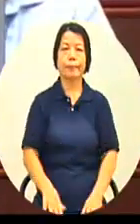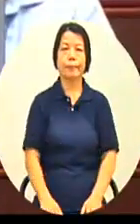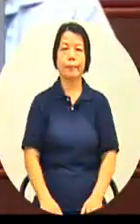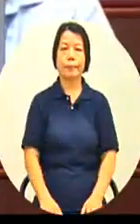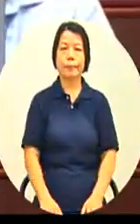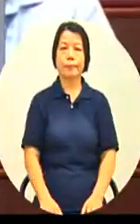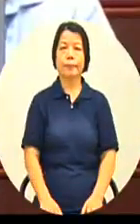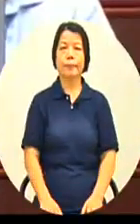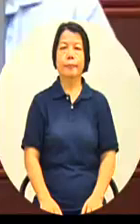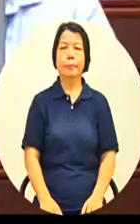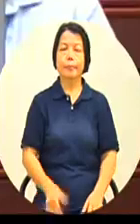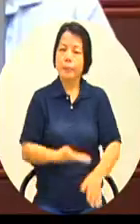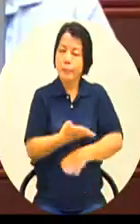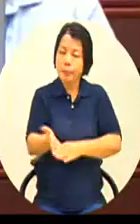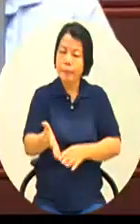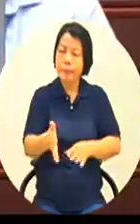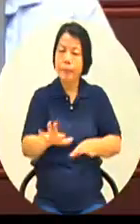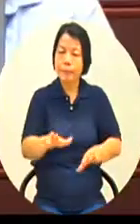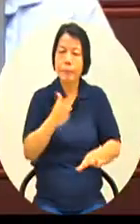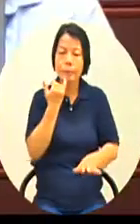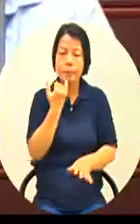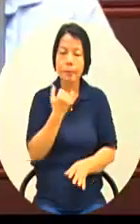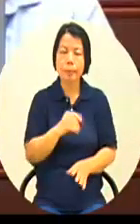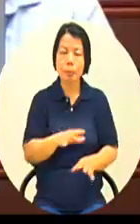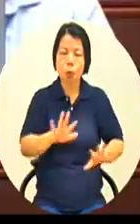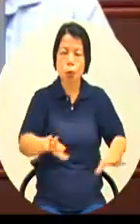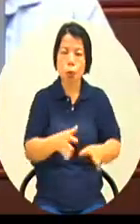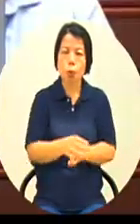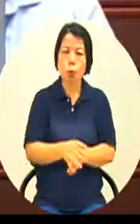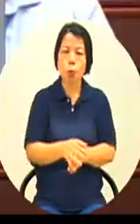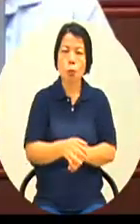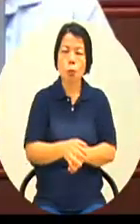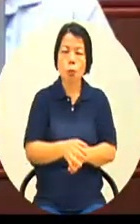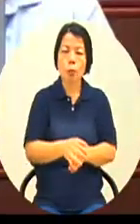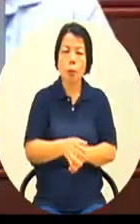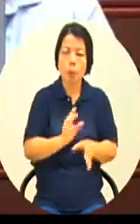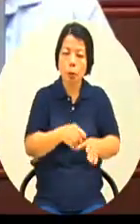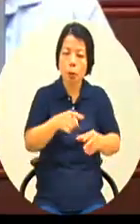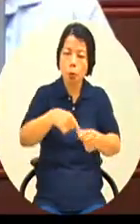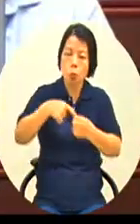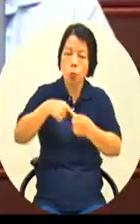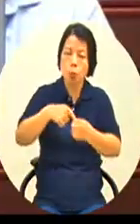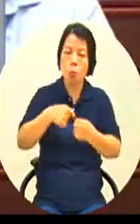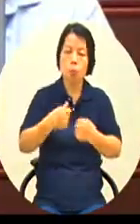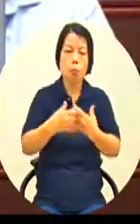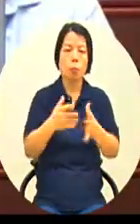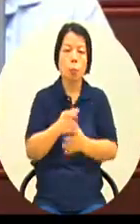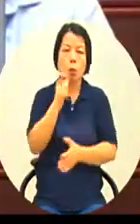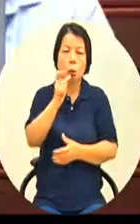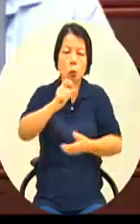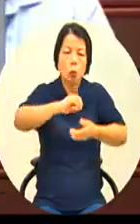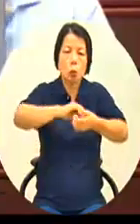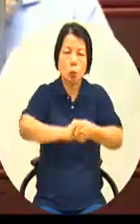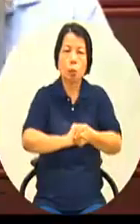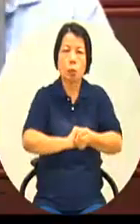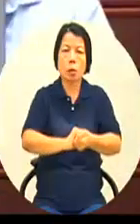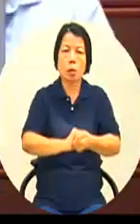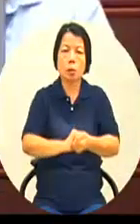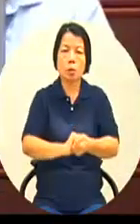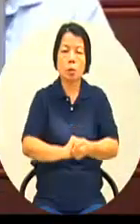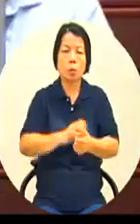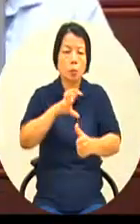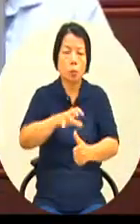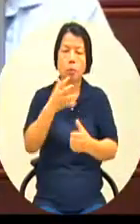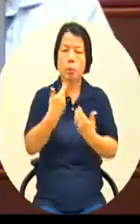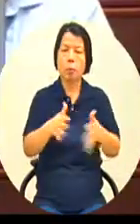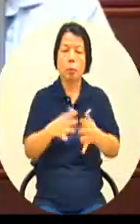受到比较多的弹性。譬如讲，伊的费率唔免受到咱目前固定的这个跳表的费率，因为伊提供的服